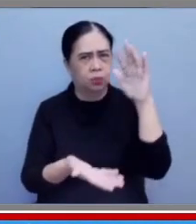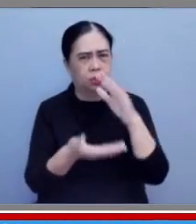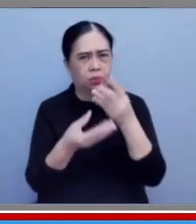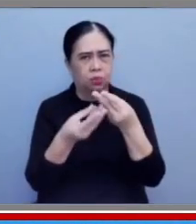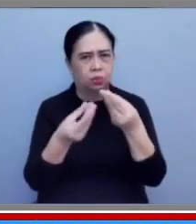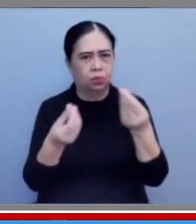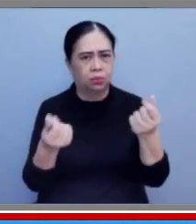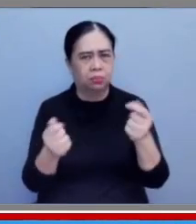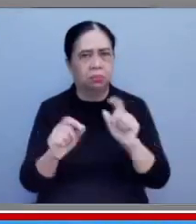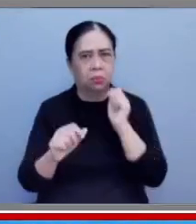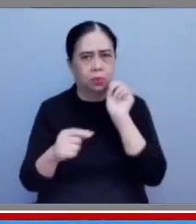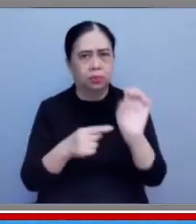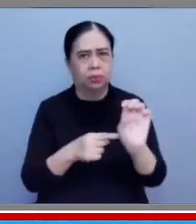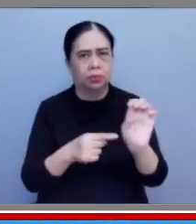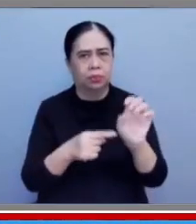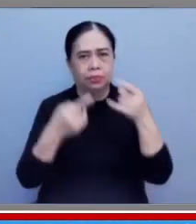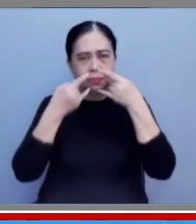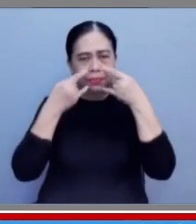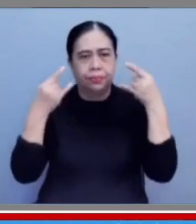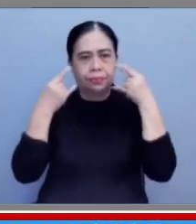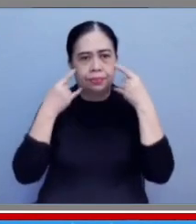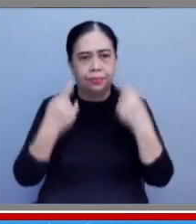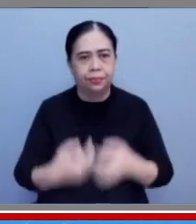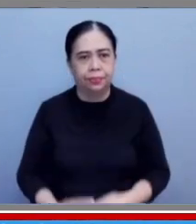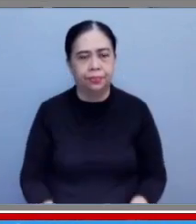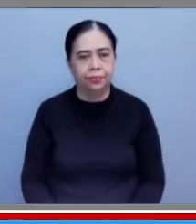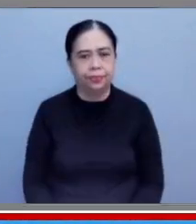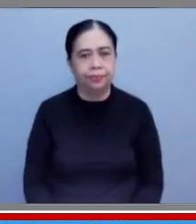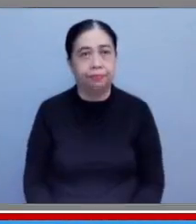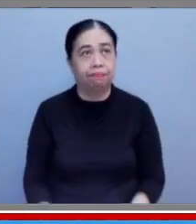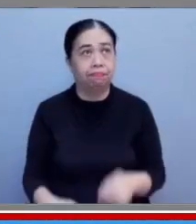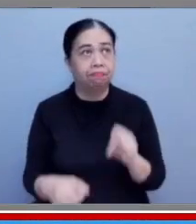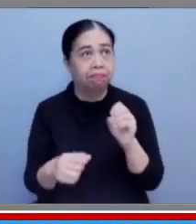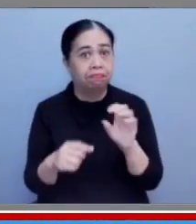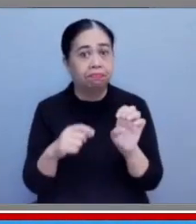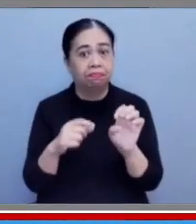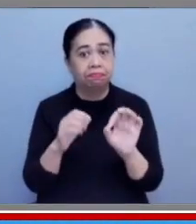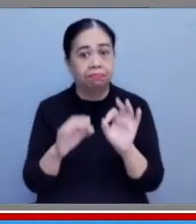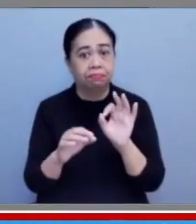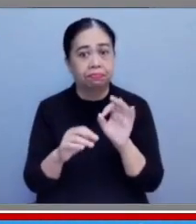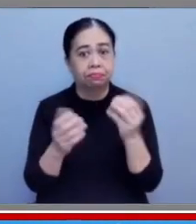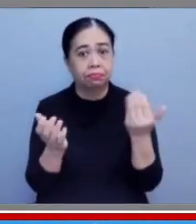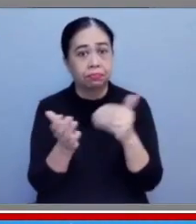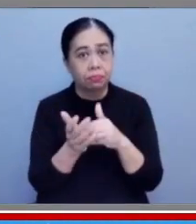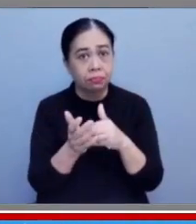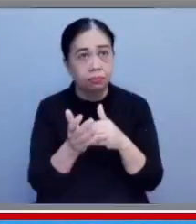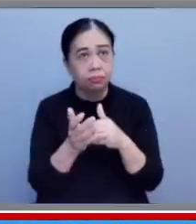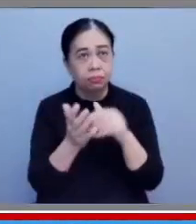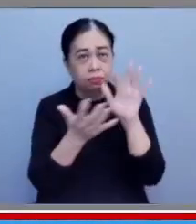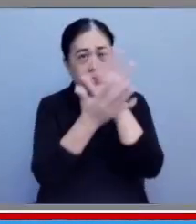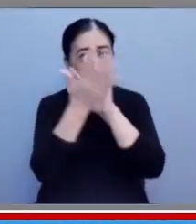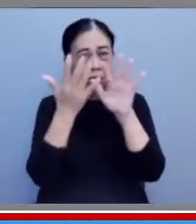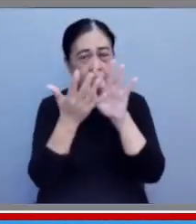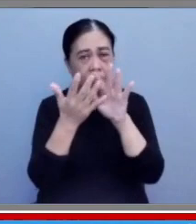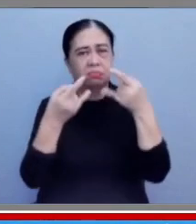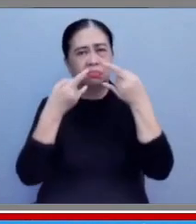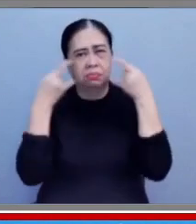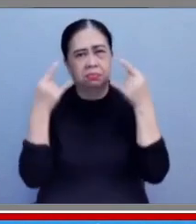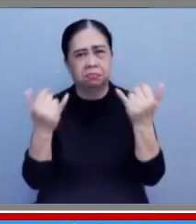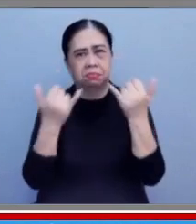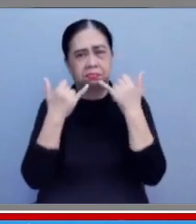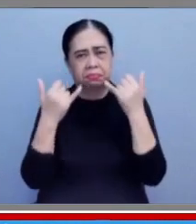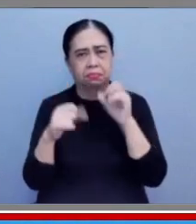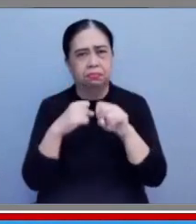lang lagung mga face mask namin para kung halimbawang bigla na naman siyang kumapal maglalagay na lang kami para hindi masakit